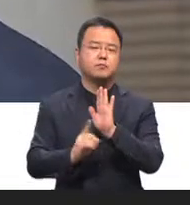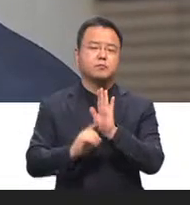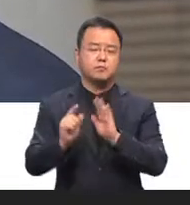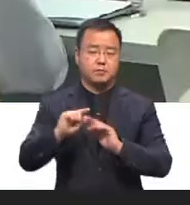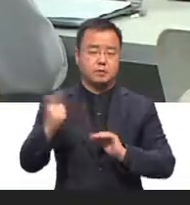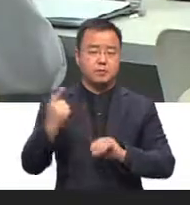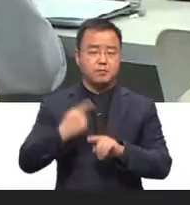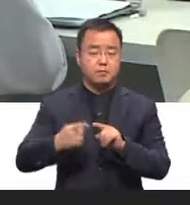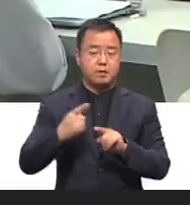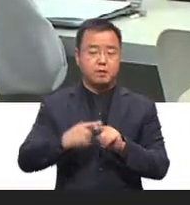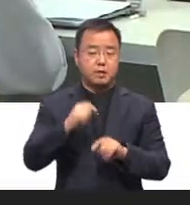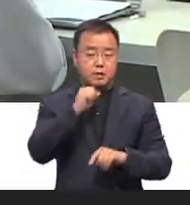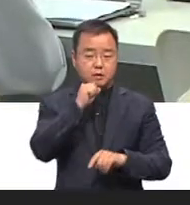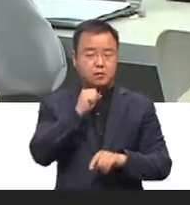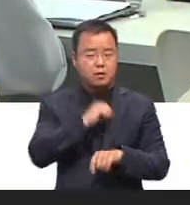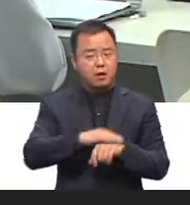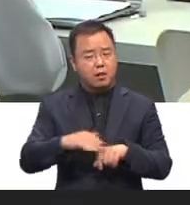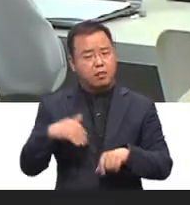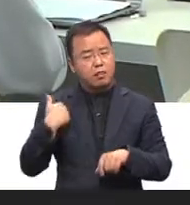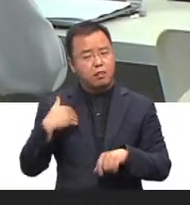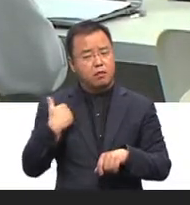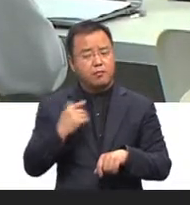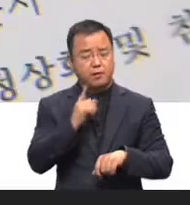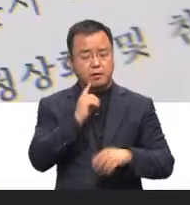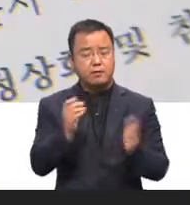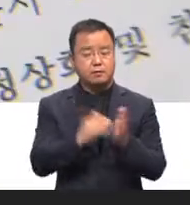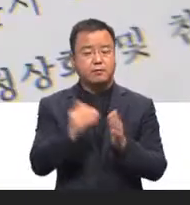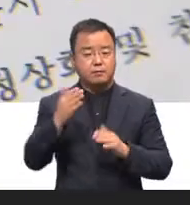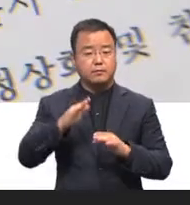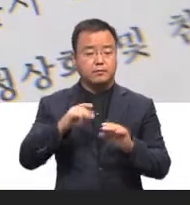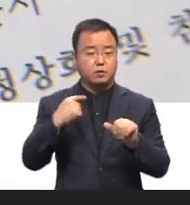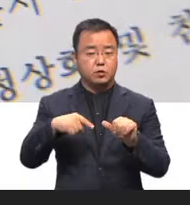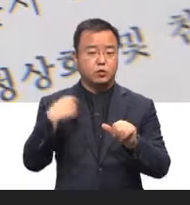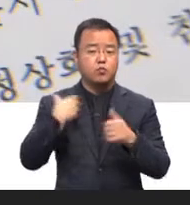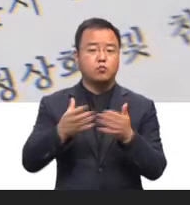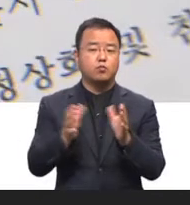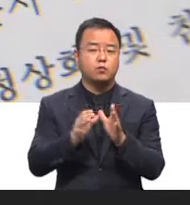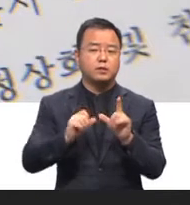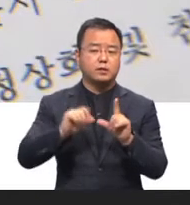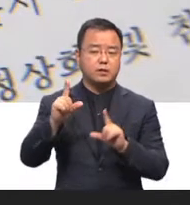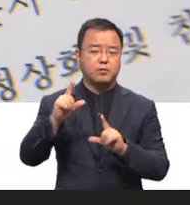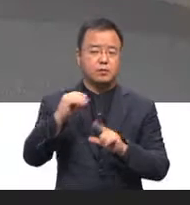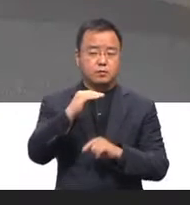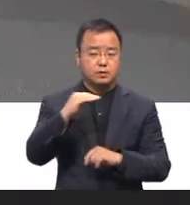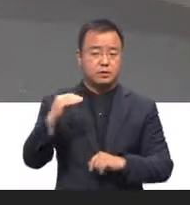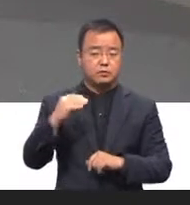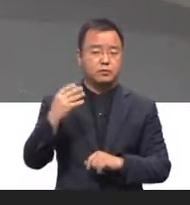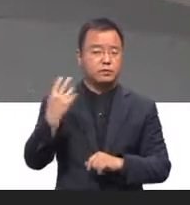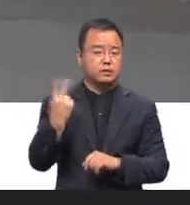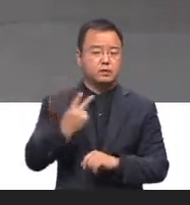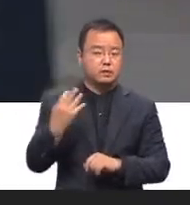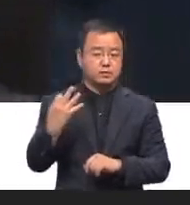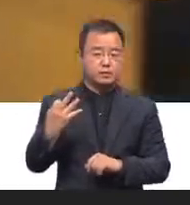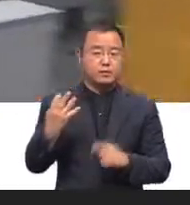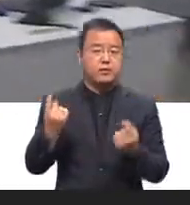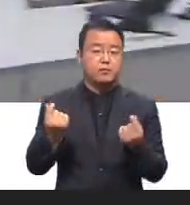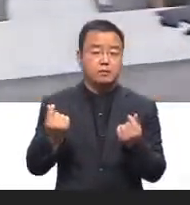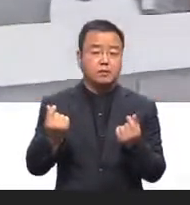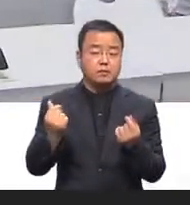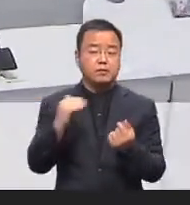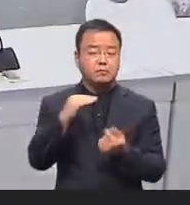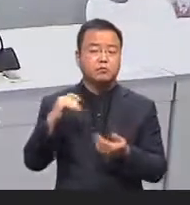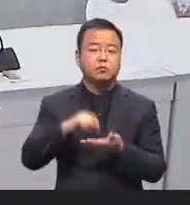지표를 예측할 수 없다고 주장했지만 교육부는 대부분의 지표가 14년도 평가와 유사했기 때문에 충분히